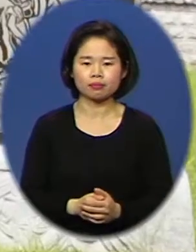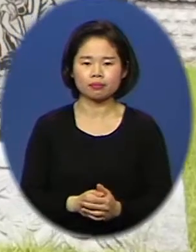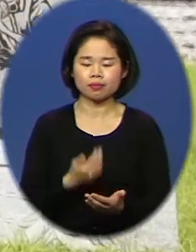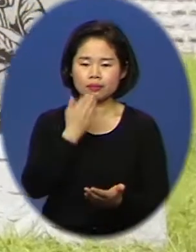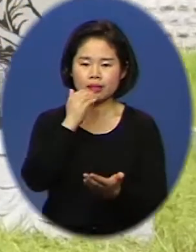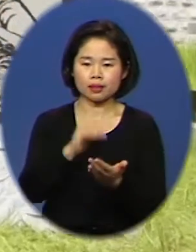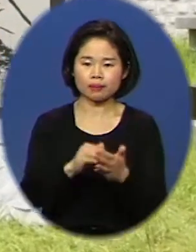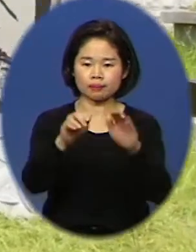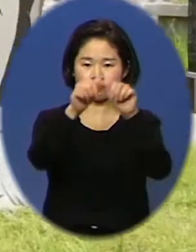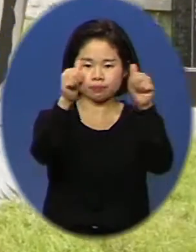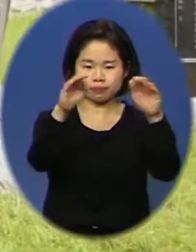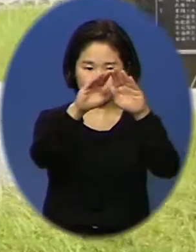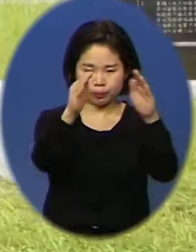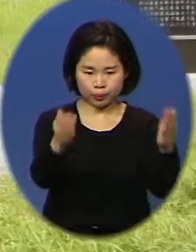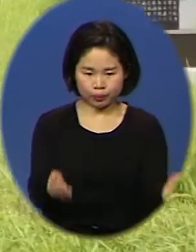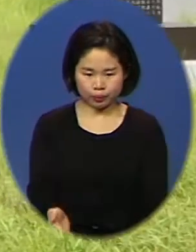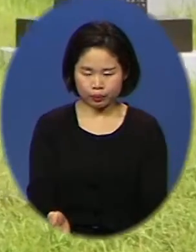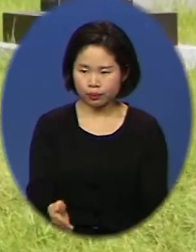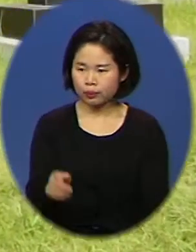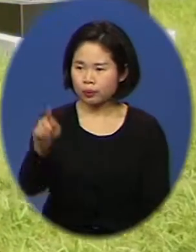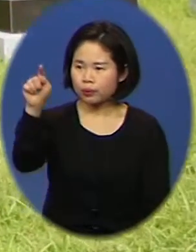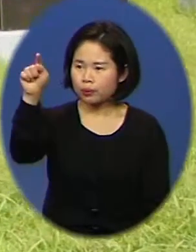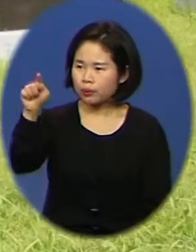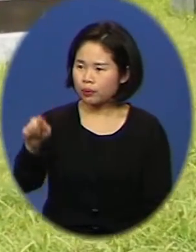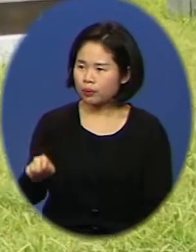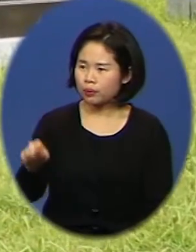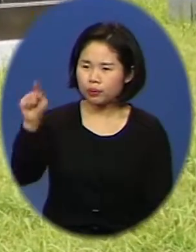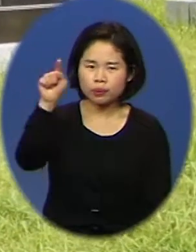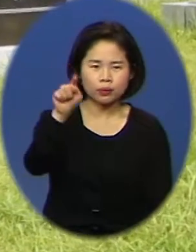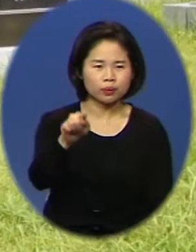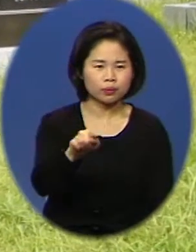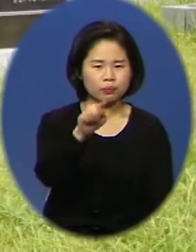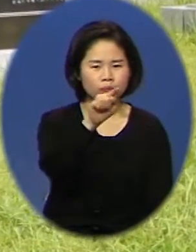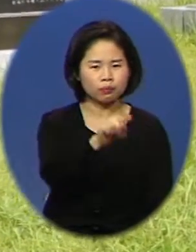중에서 과연 어떤 비문을 읽을 수 있을까요?